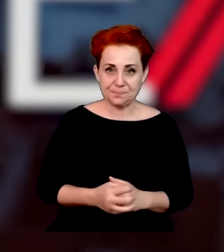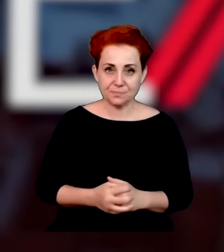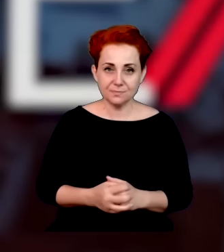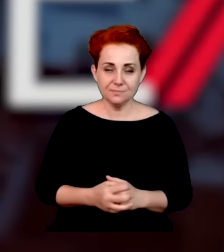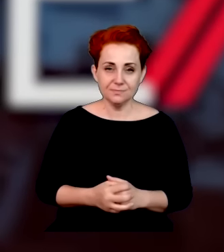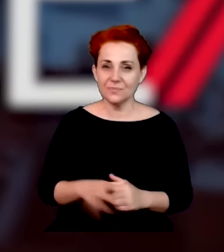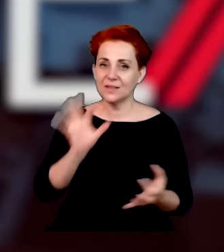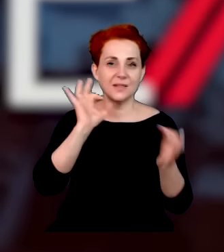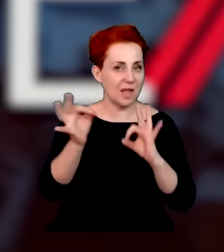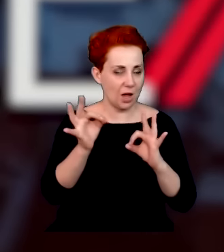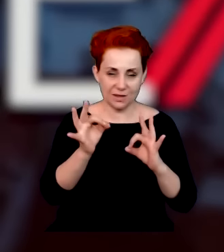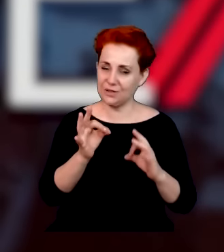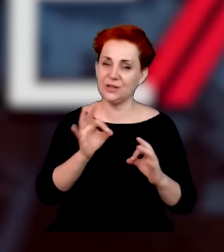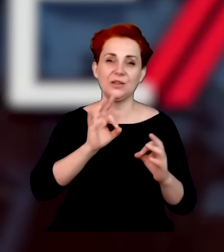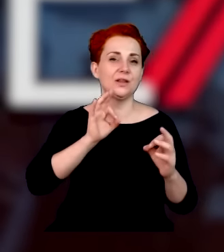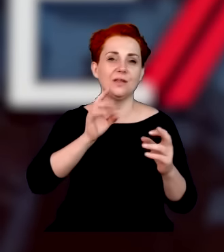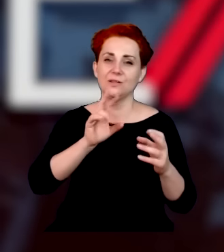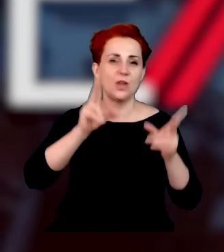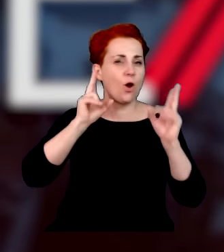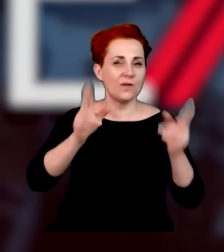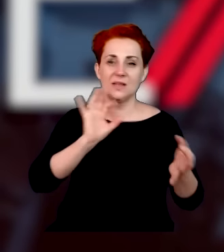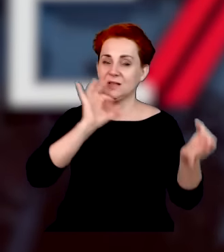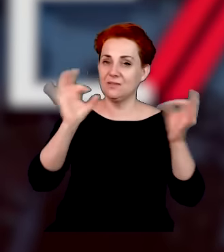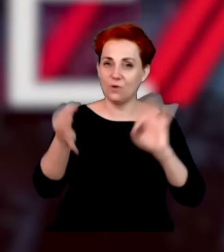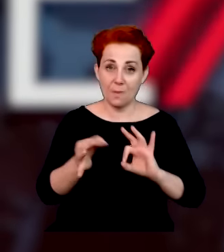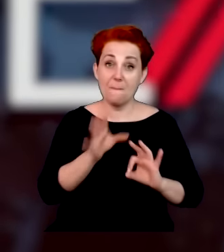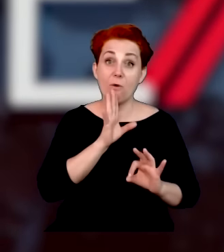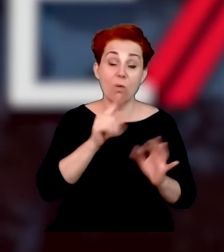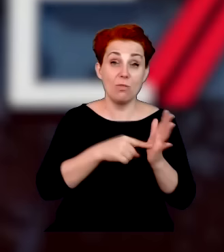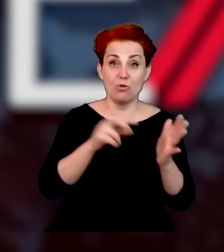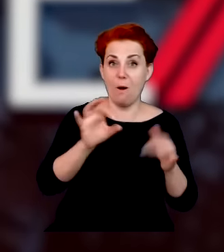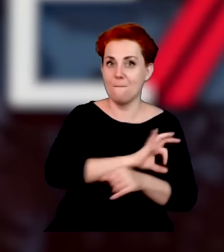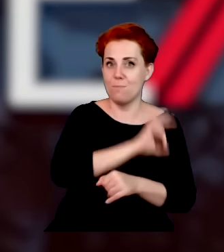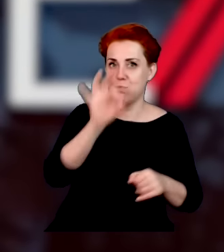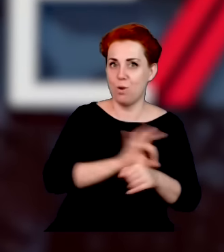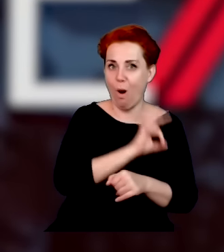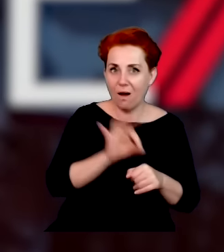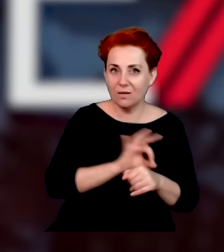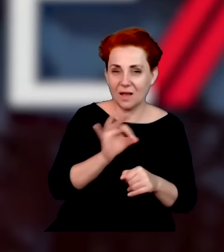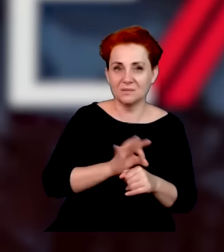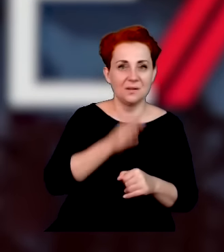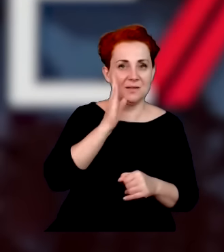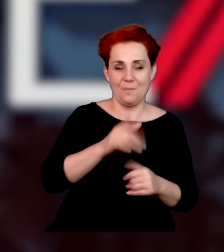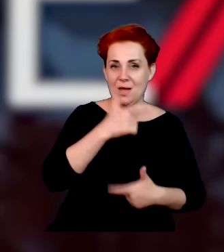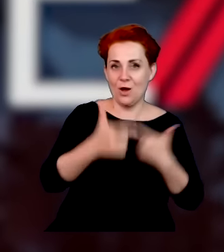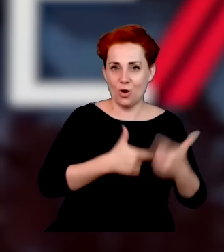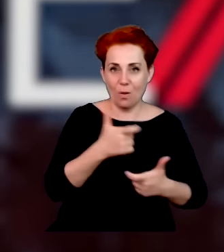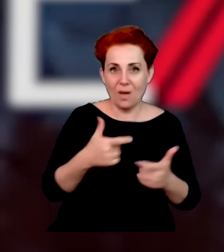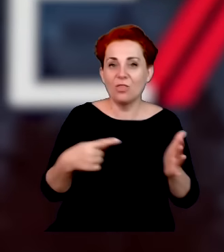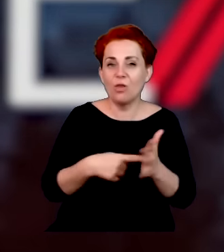portal Polityka Insight, do lamusa może odejść projekt budowy elektrowni atomowej we współpracy z jednym z najbogatszych Polaków, Zygmuntem